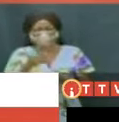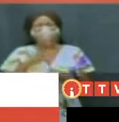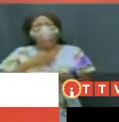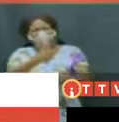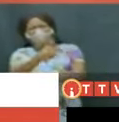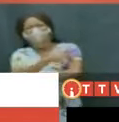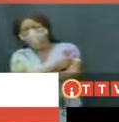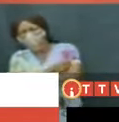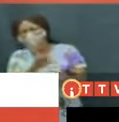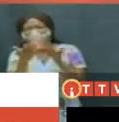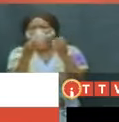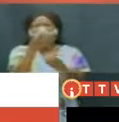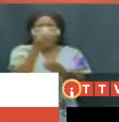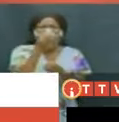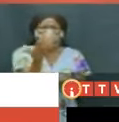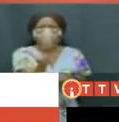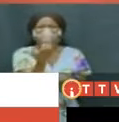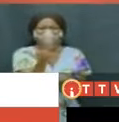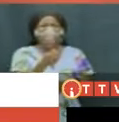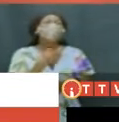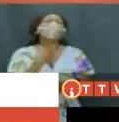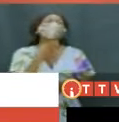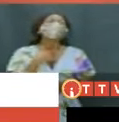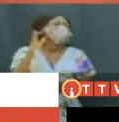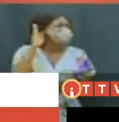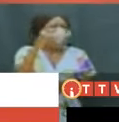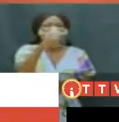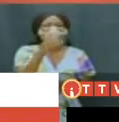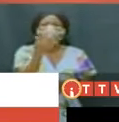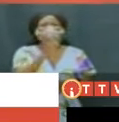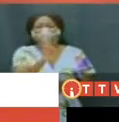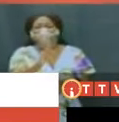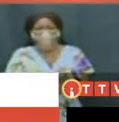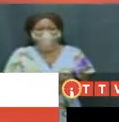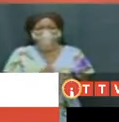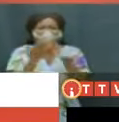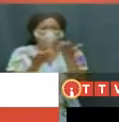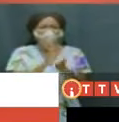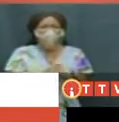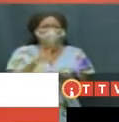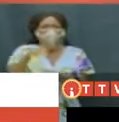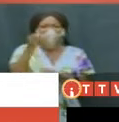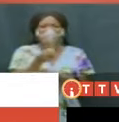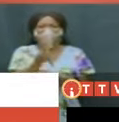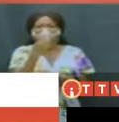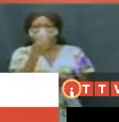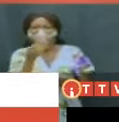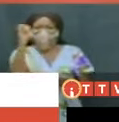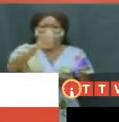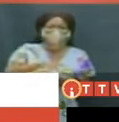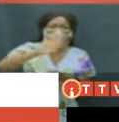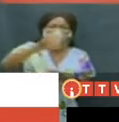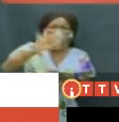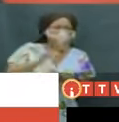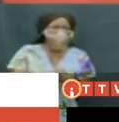kukoma kukhosi ku. Iye akutaka kubaya. Ndewo ukatenga ndiwo kutsira munchere anthu adwala, kapena mchere kutsira mundiwo